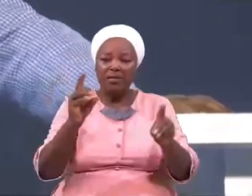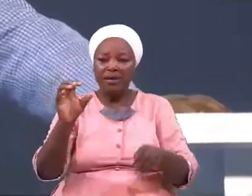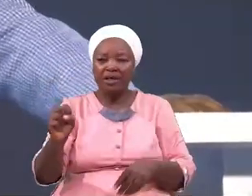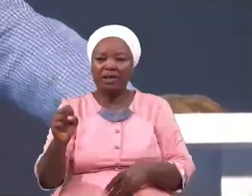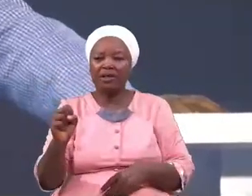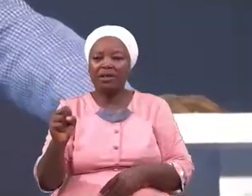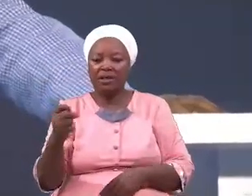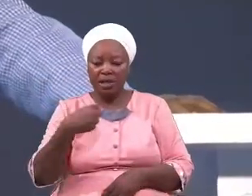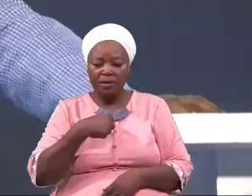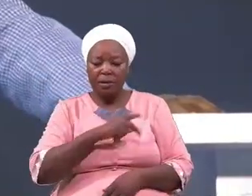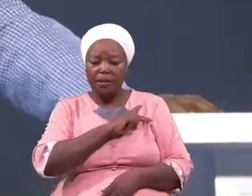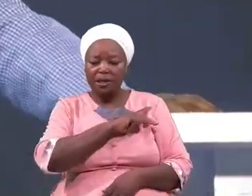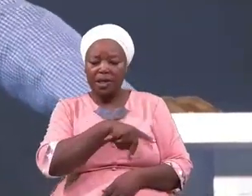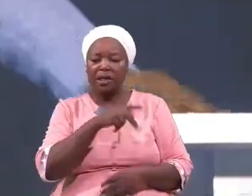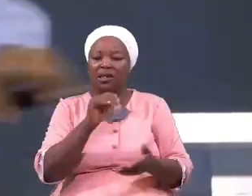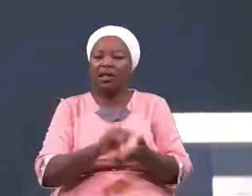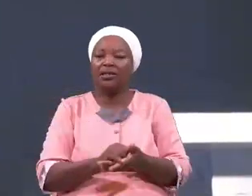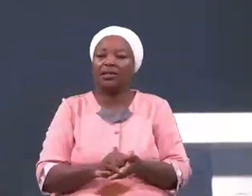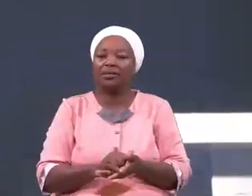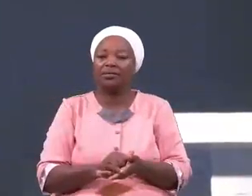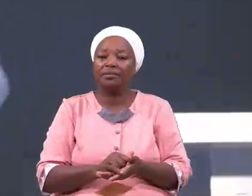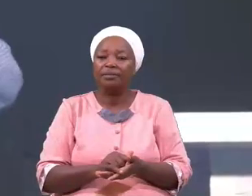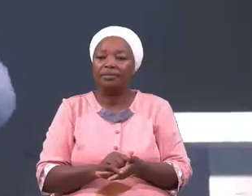délivre, je le personnalise.